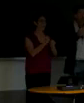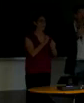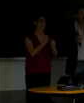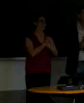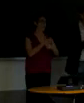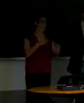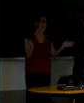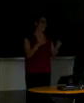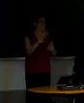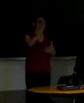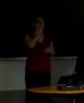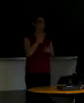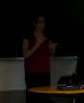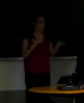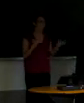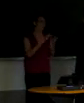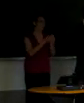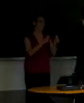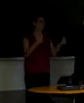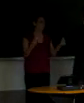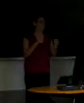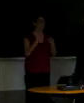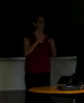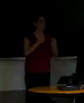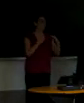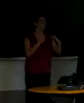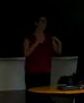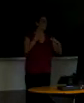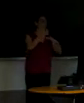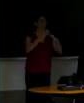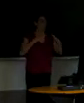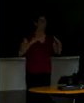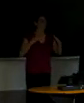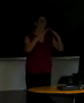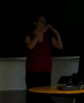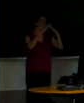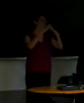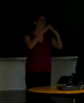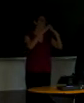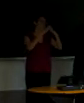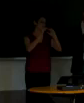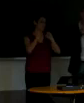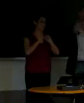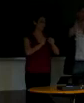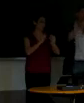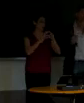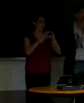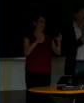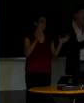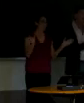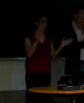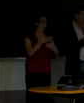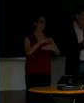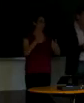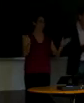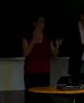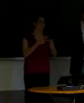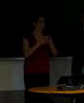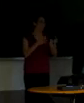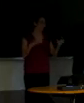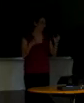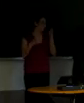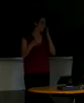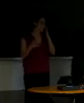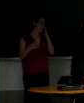ruoli apicali di primissimo piano in qualsiasi tipo di azienda, in qualsiasi tipo di realtà industriale